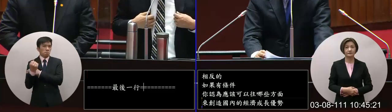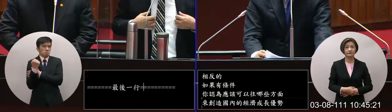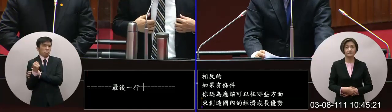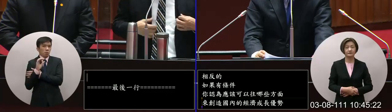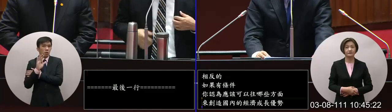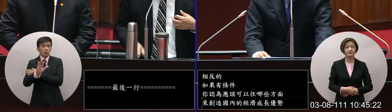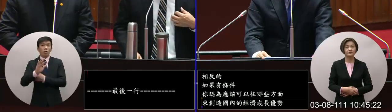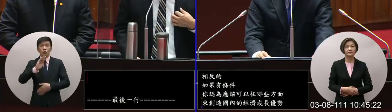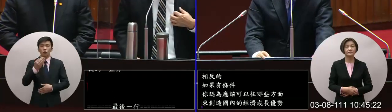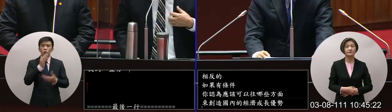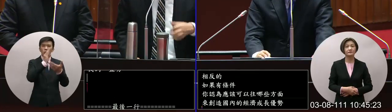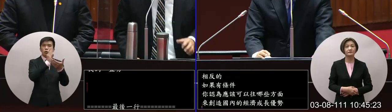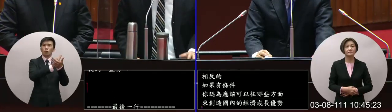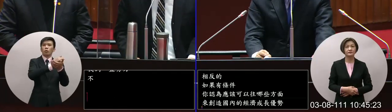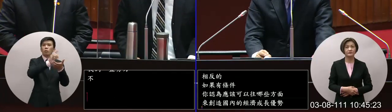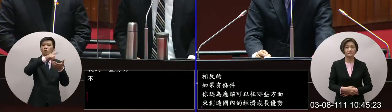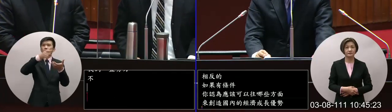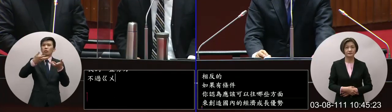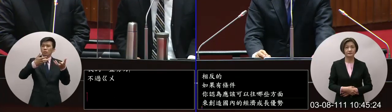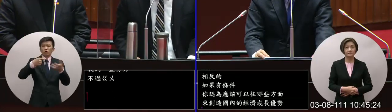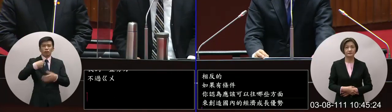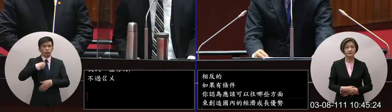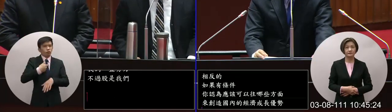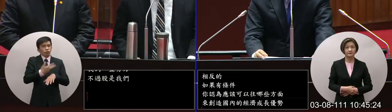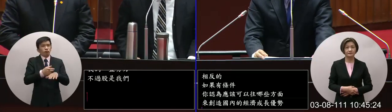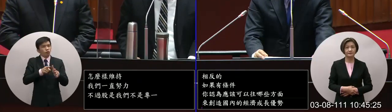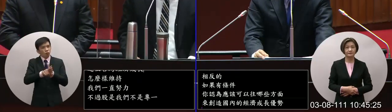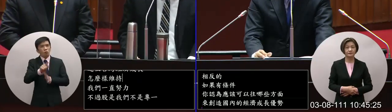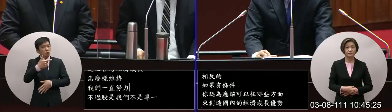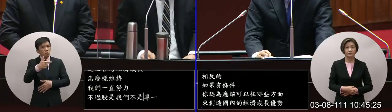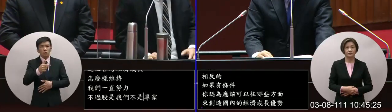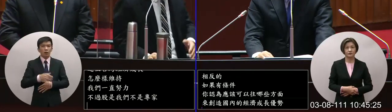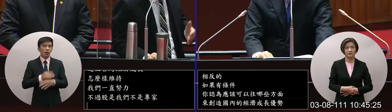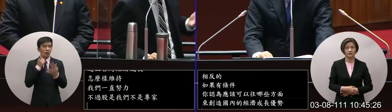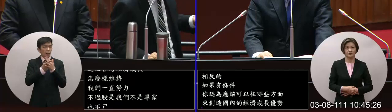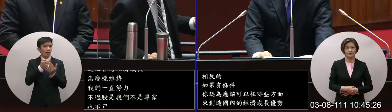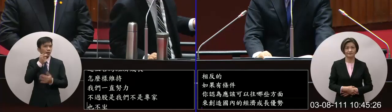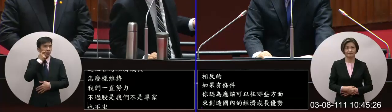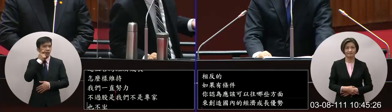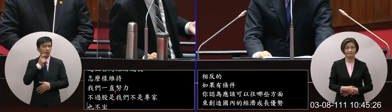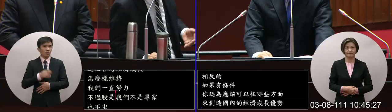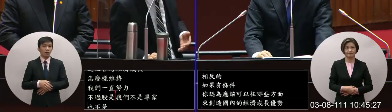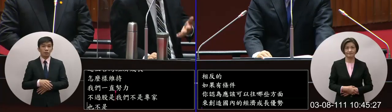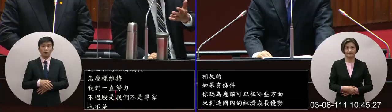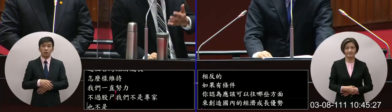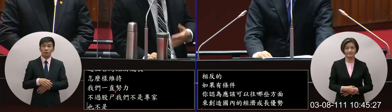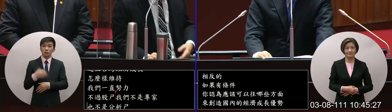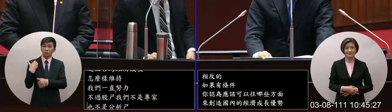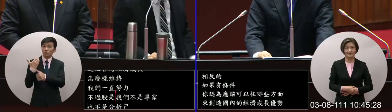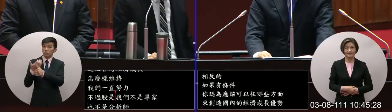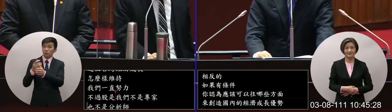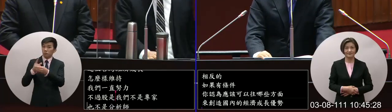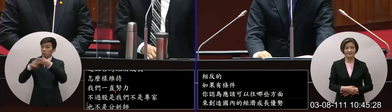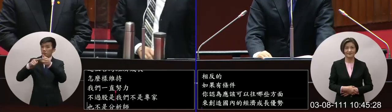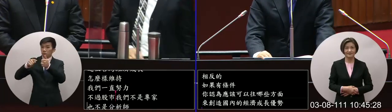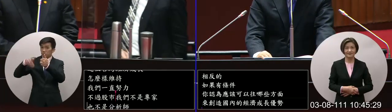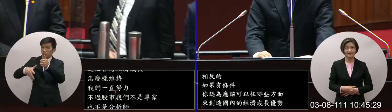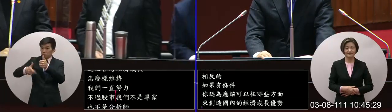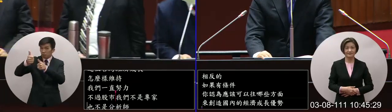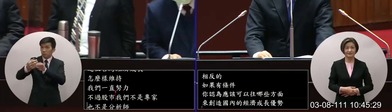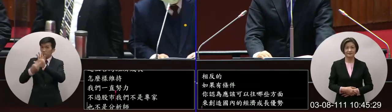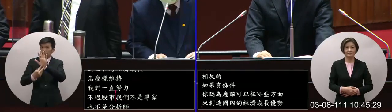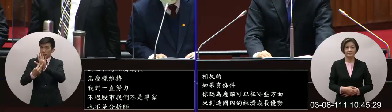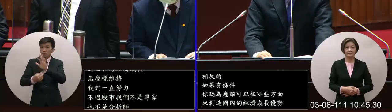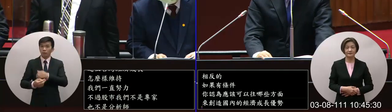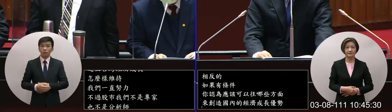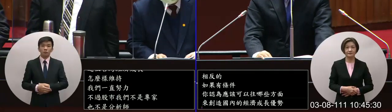市我不是专家，也不是分析师。那如果要主席长，我可以休吗？ 跟那个委员报告一下，因